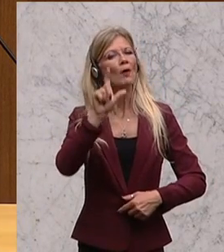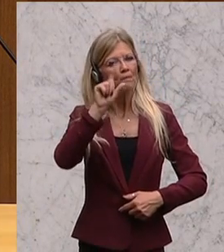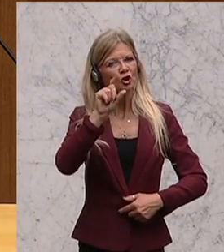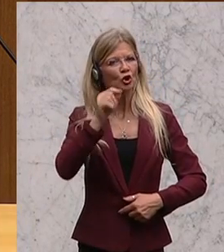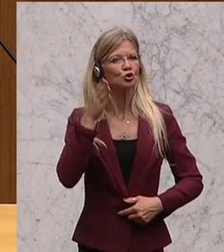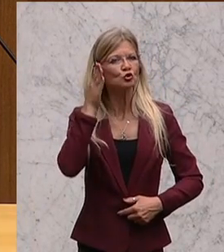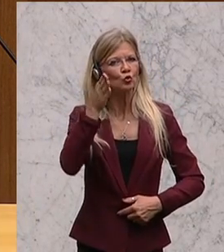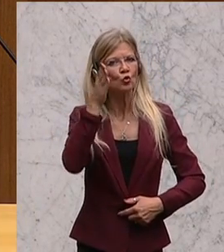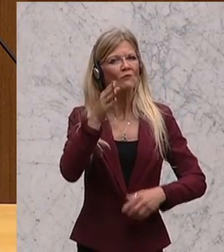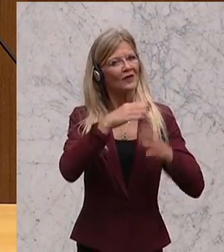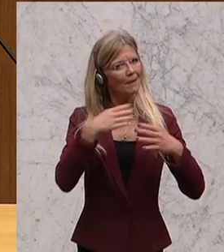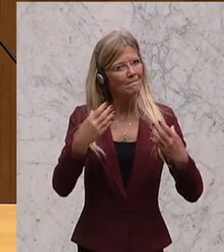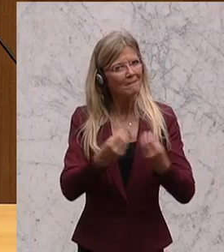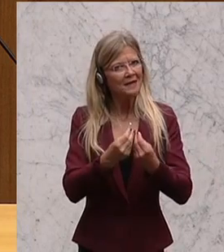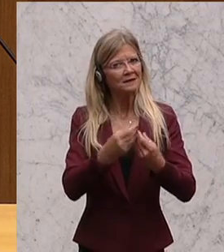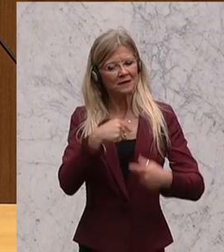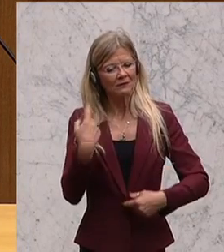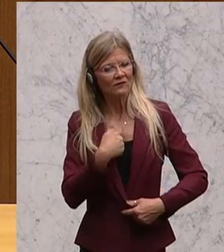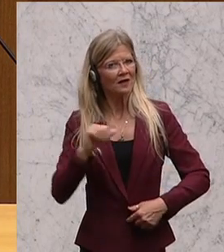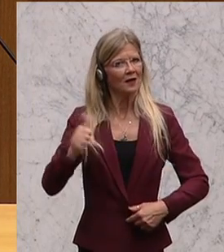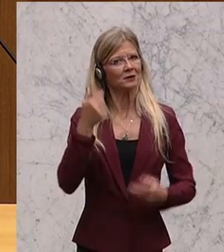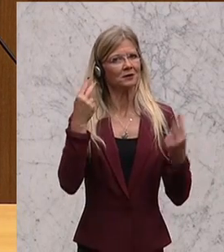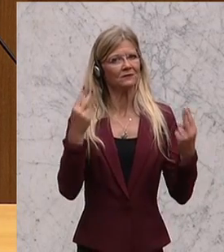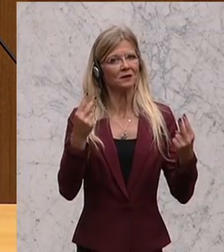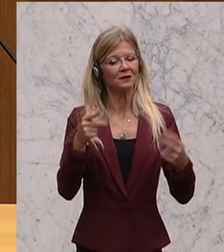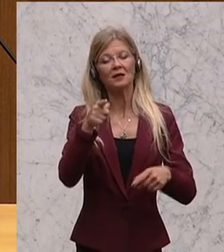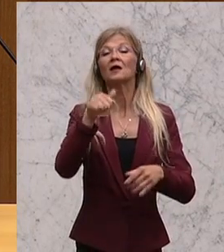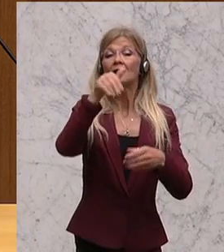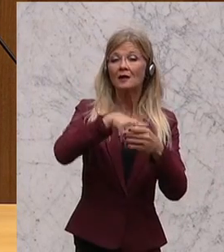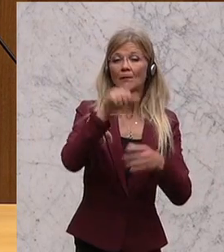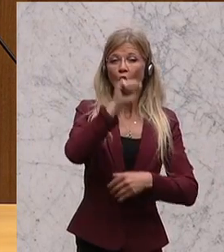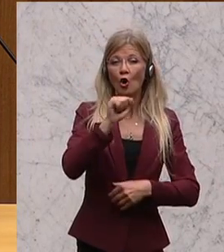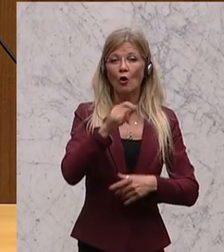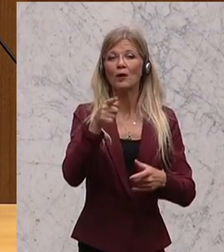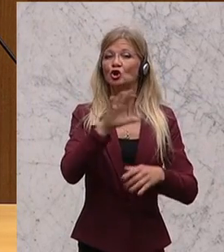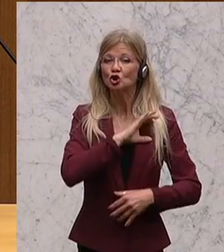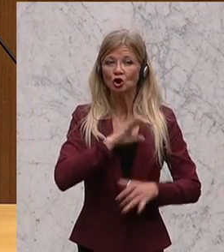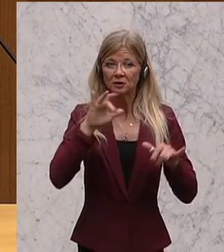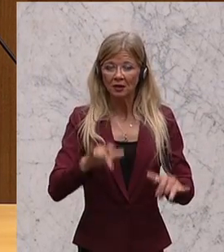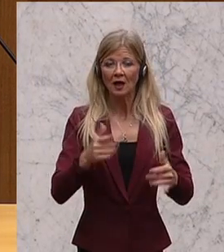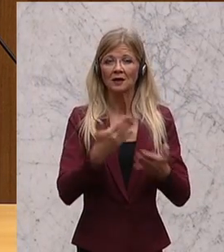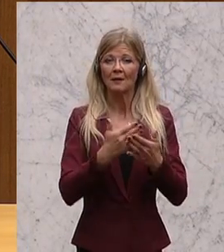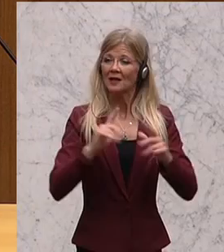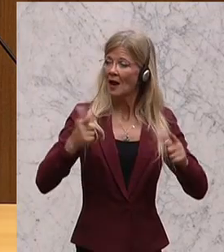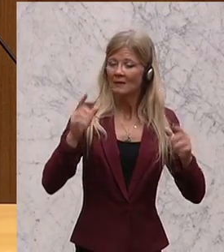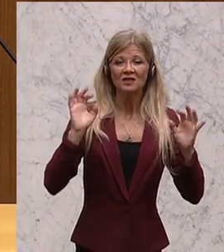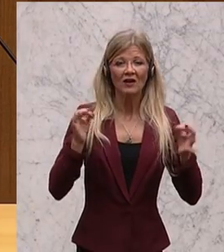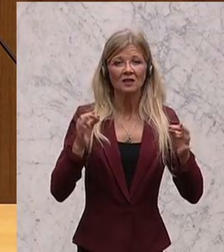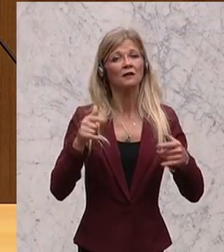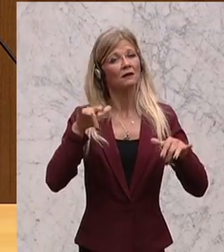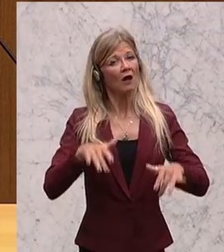unsere Priorität ist, dass darin die Chancen liegen für unsere Lebensqualität, für unseren Wohlstand, für unseren